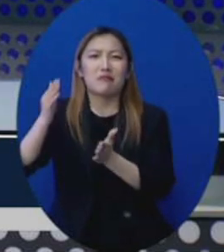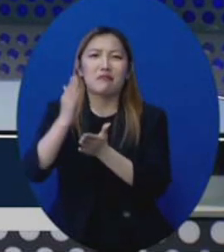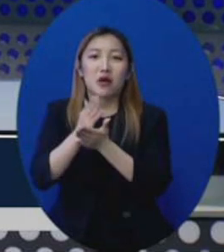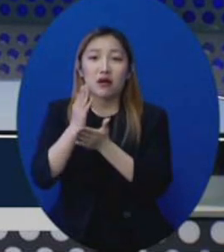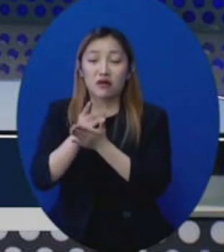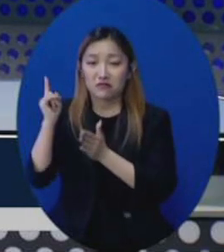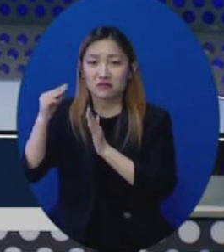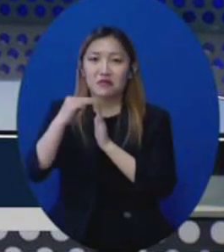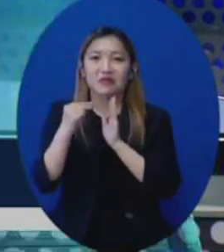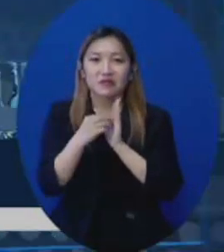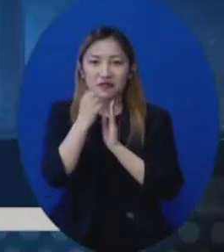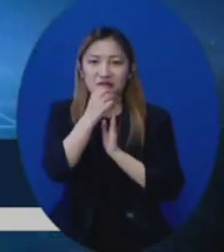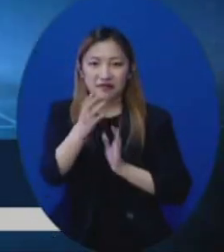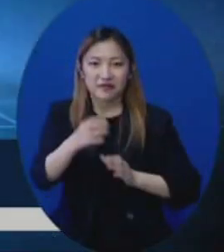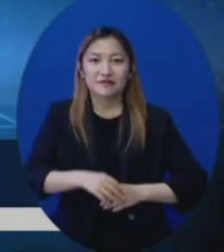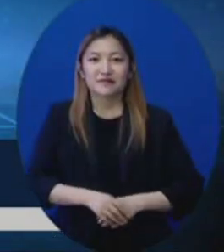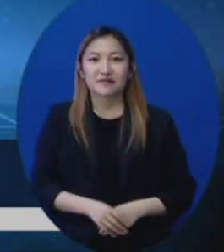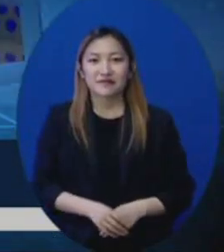байна.